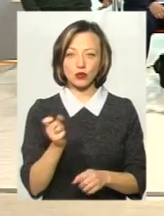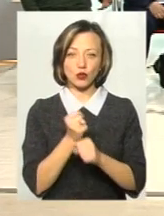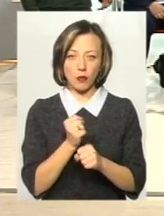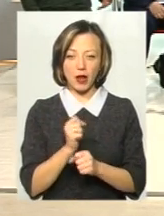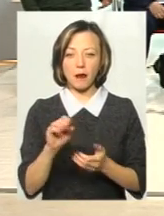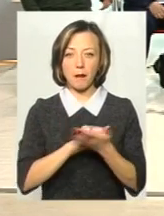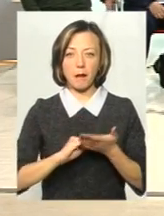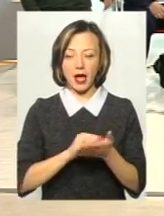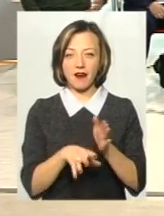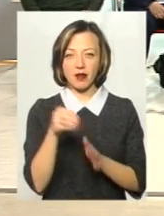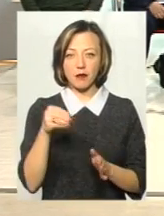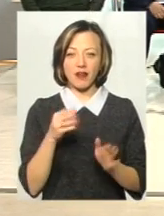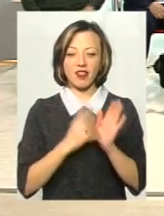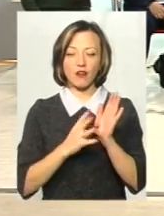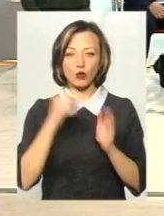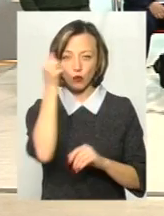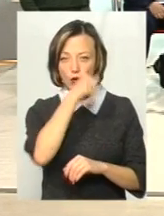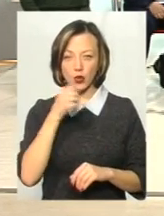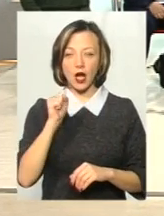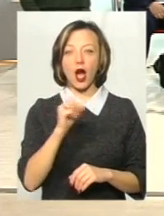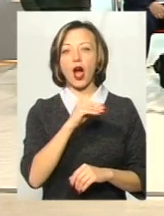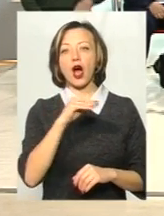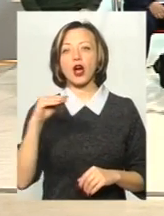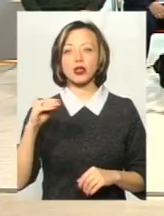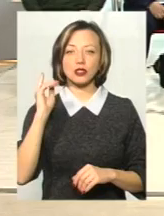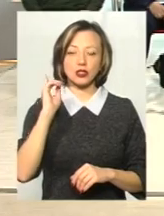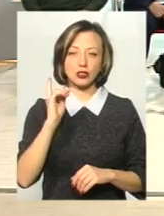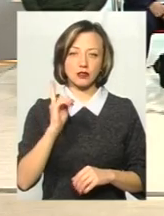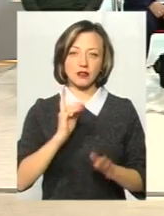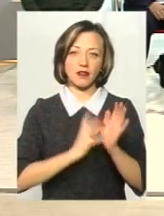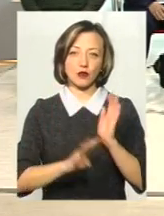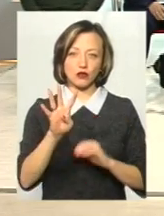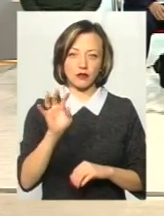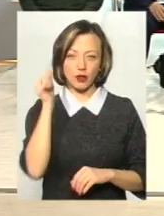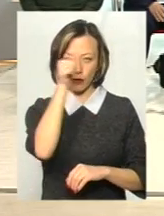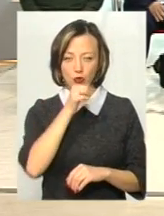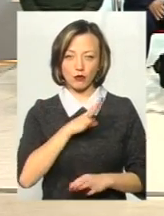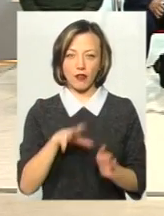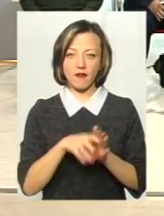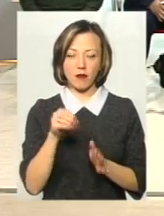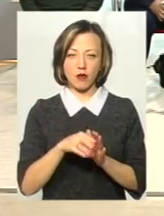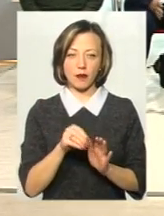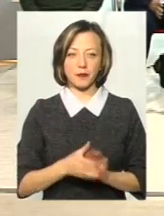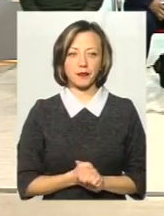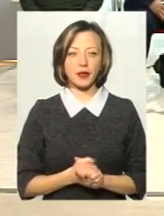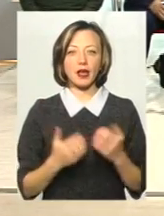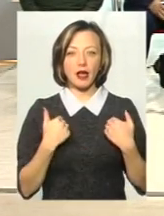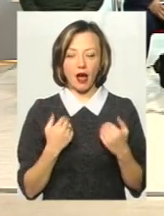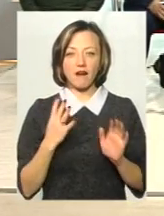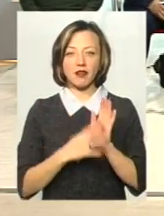зроблять перевибори в 90-му році, а аж Янген були вибори в 94-му. Я в 90-му